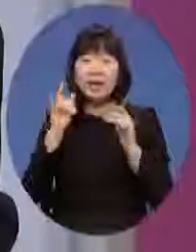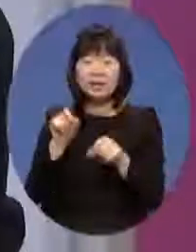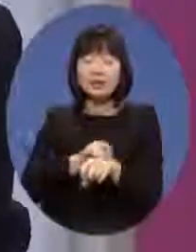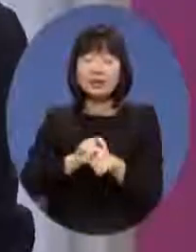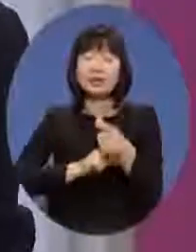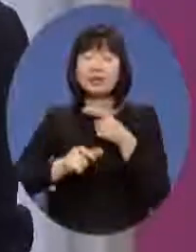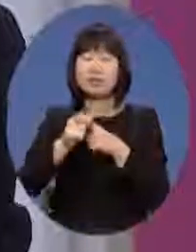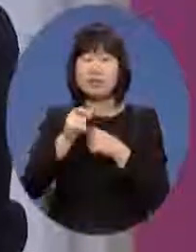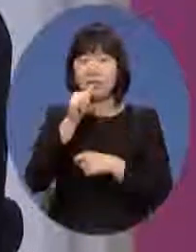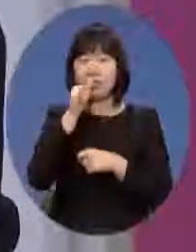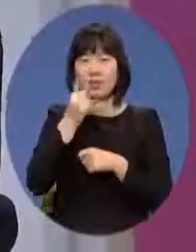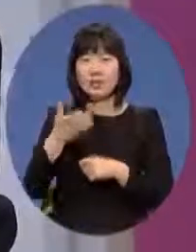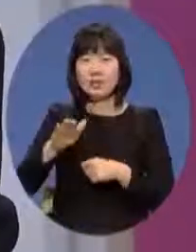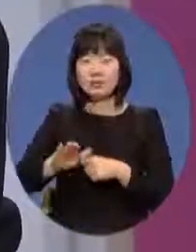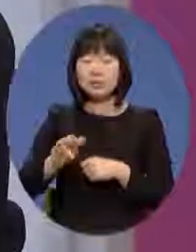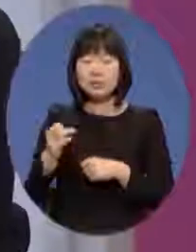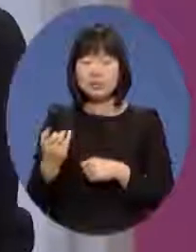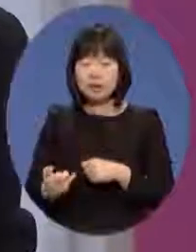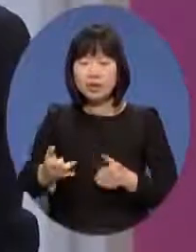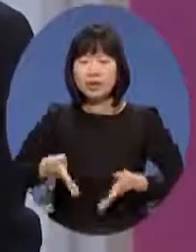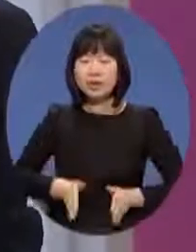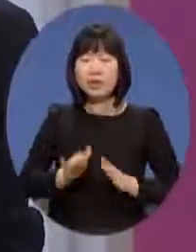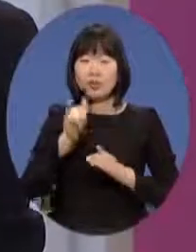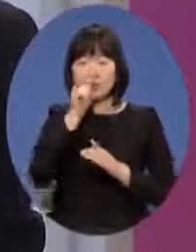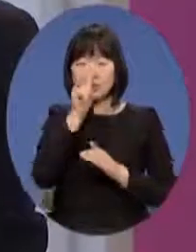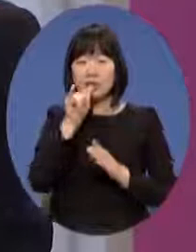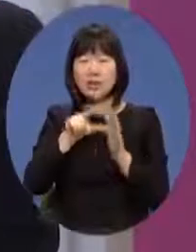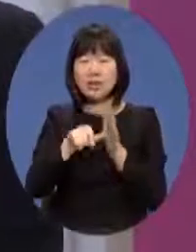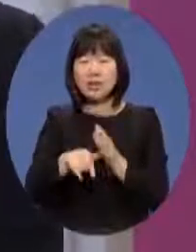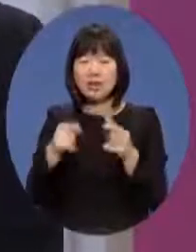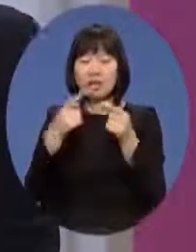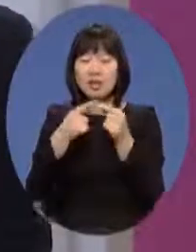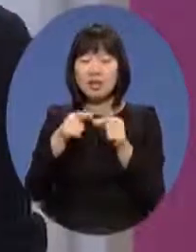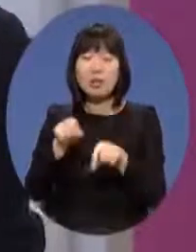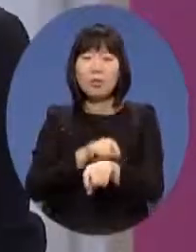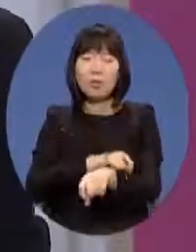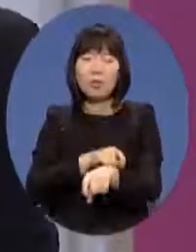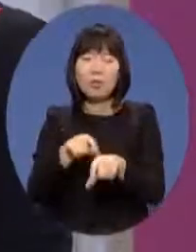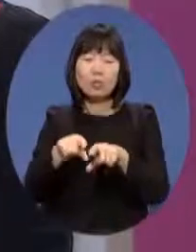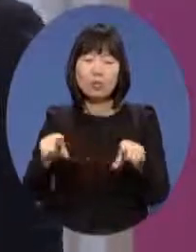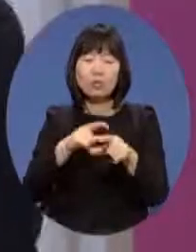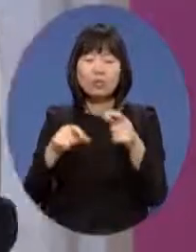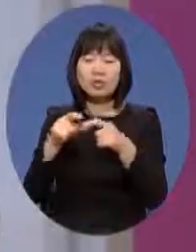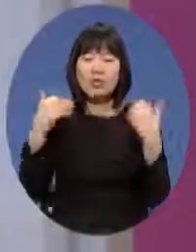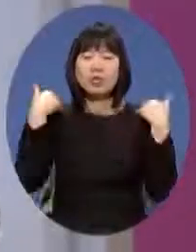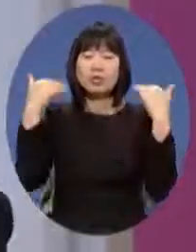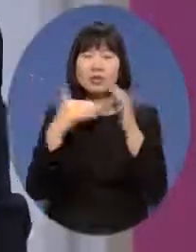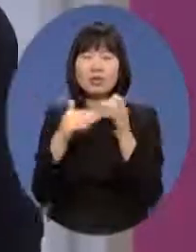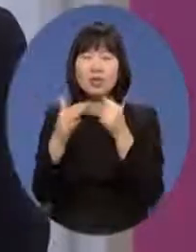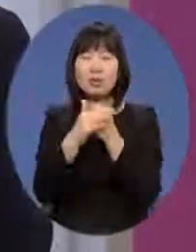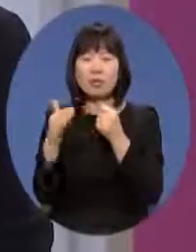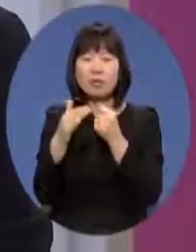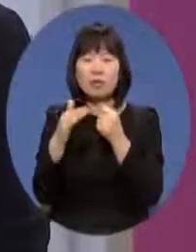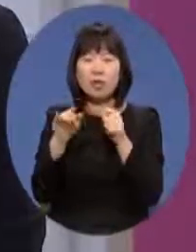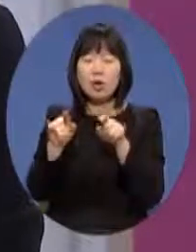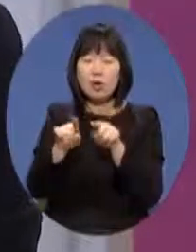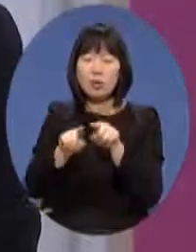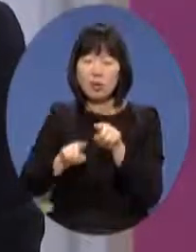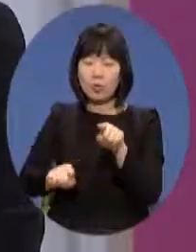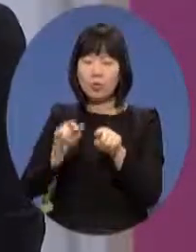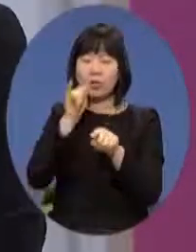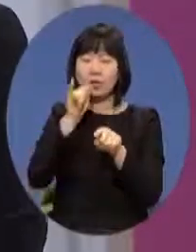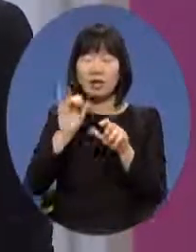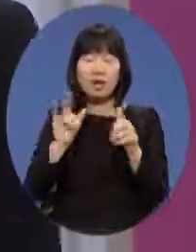더 그렇고요. 근데 네. 동생이 생기면서 첫째들이 보통 더 크다라는 이유로 자꾸 이제 후순위로 밀려가요. 얘는